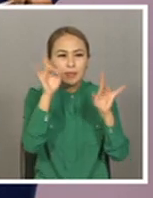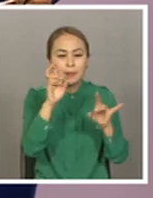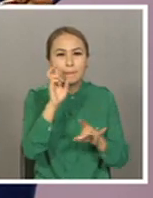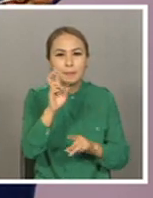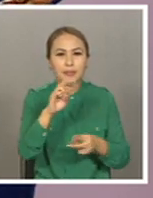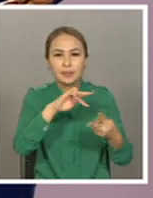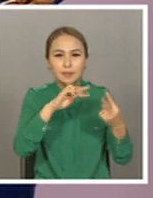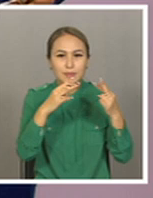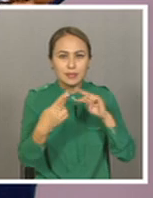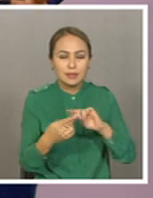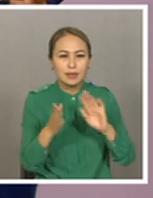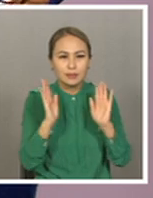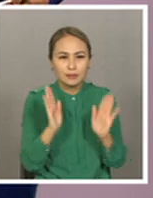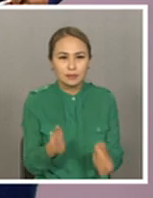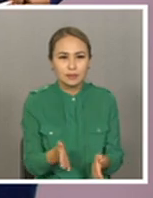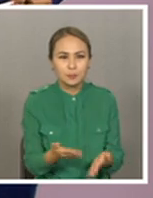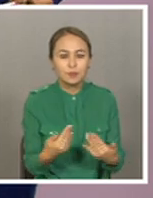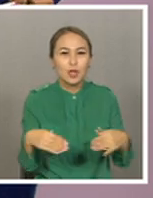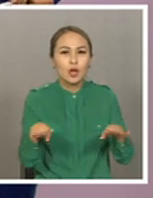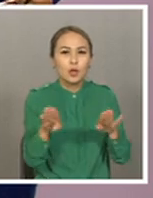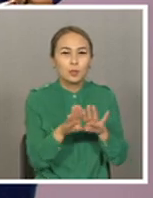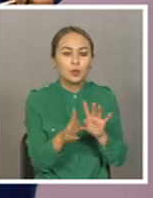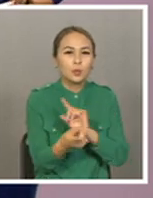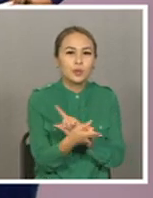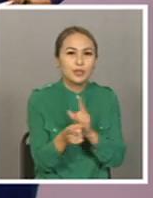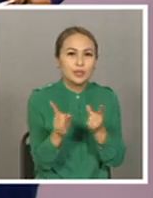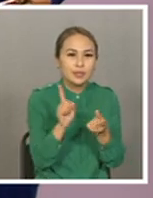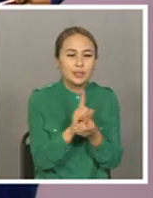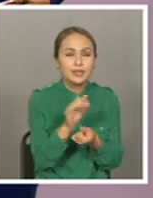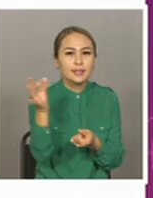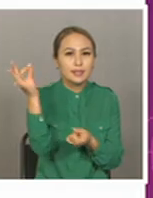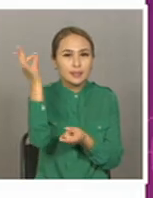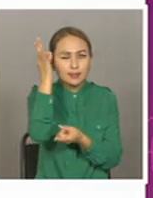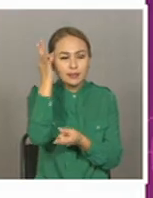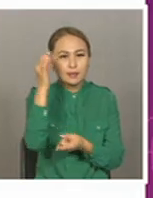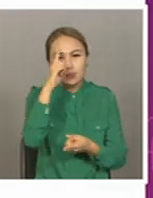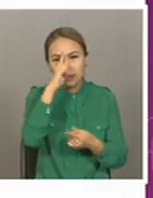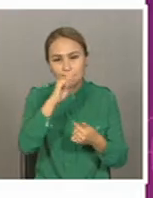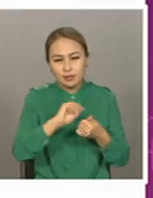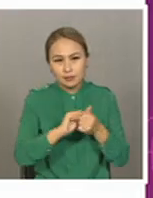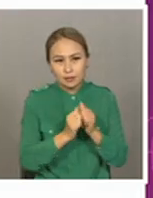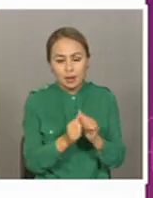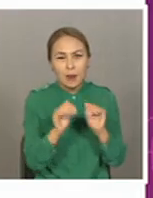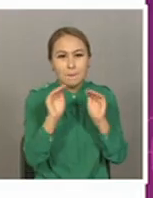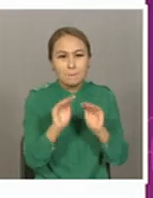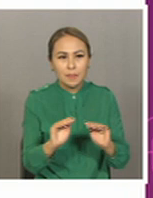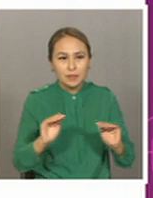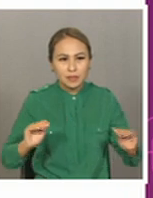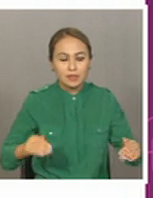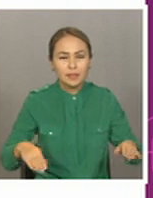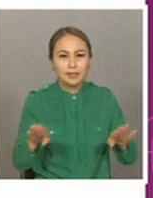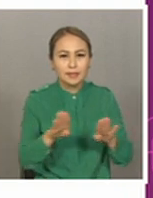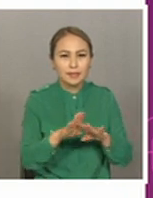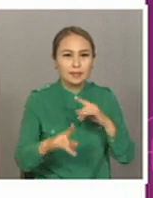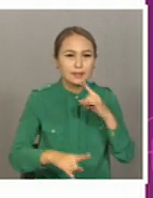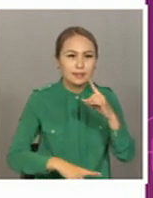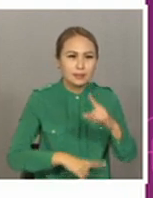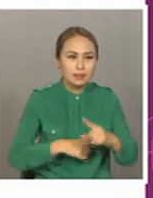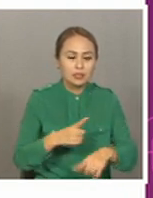дыбысына айналады. Бұл өзгерістерді естеріңе сақтаңдар. Балалар, келесі